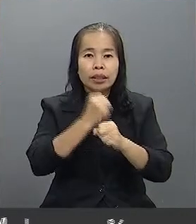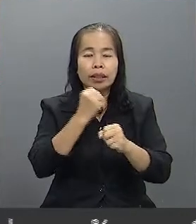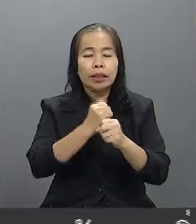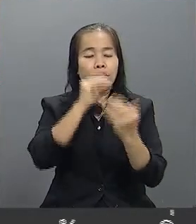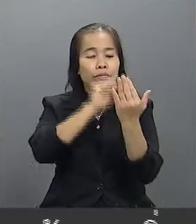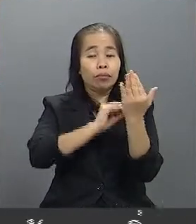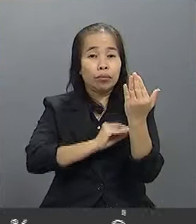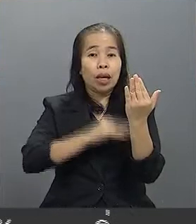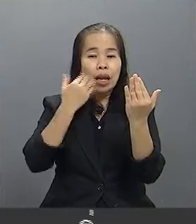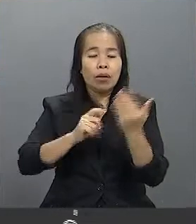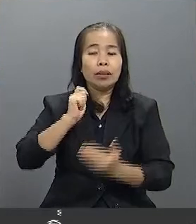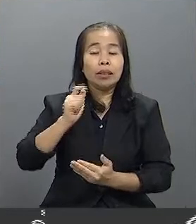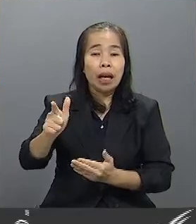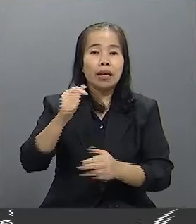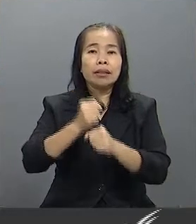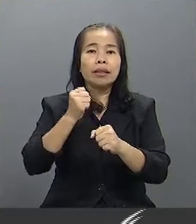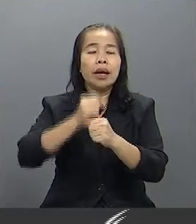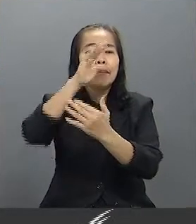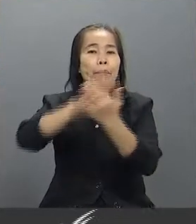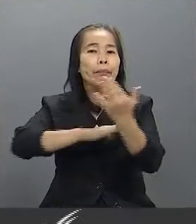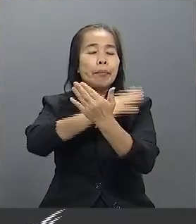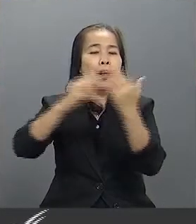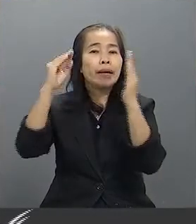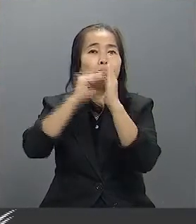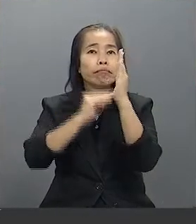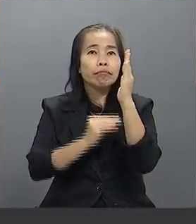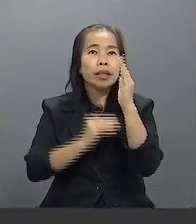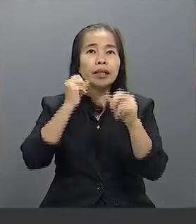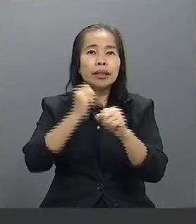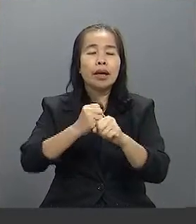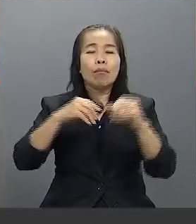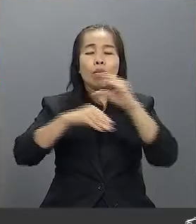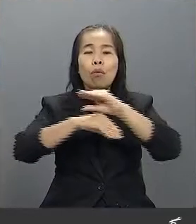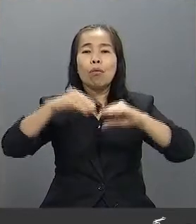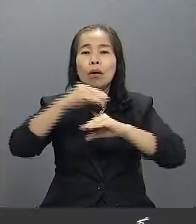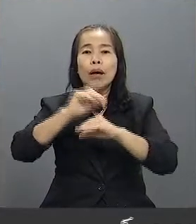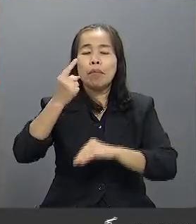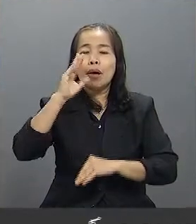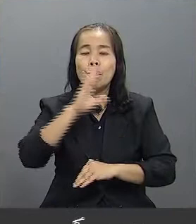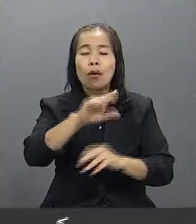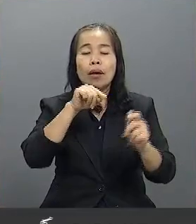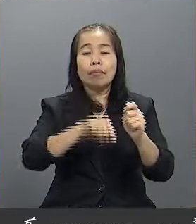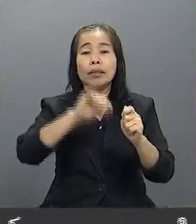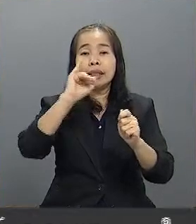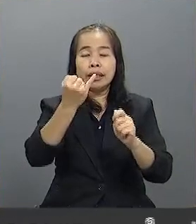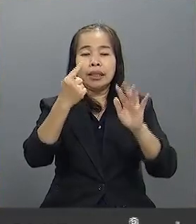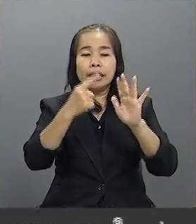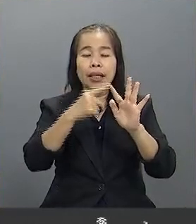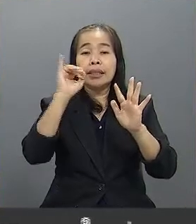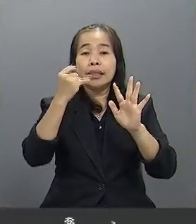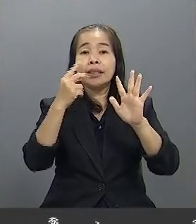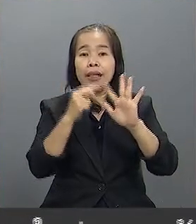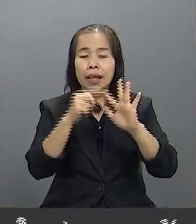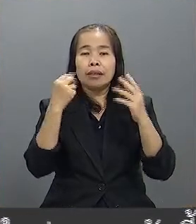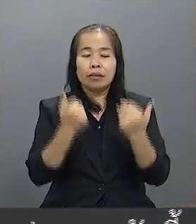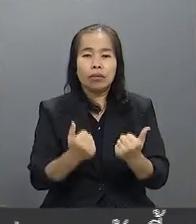ทำแผนแม่บทโครงการอุตสาหกรรมต้นแบบเหมือนกันนะค่ะซึ่งทางผู้บริหารสต.ก็ระบุคำว่าหลังจากนี้ยังคงมีเวทีที่จะเปิดโอกาสให้